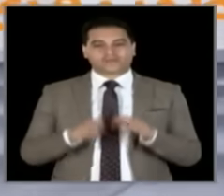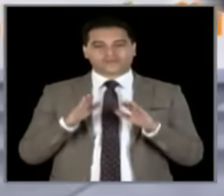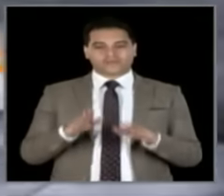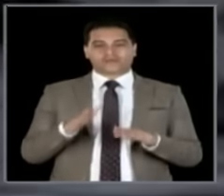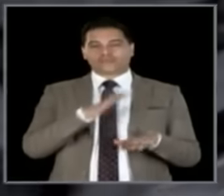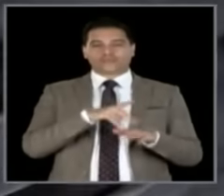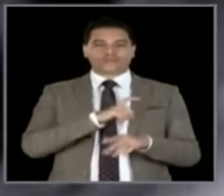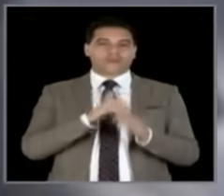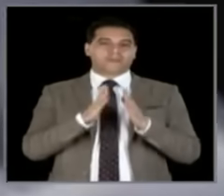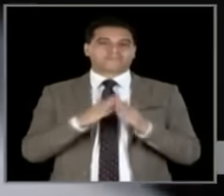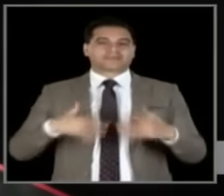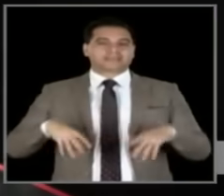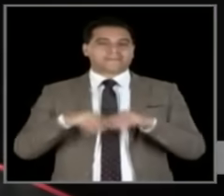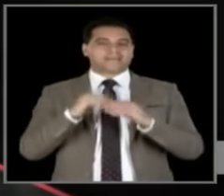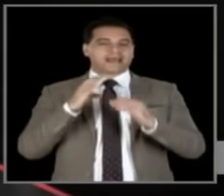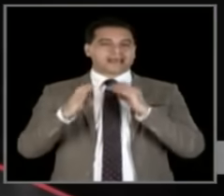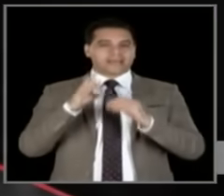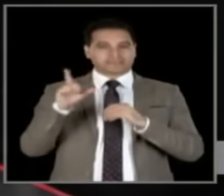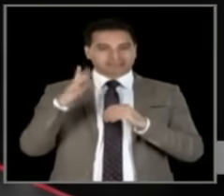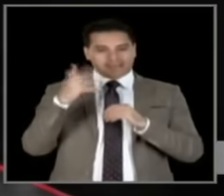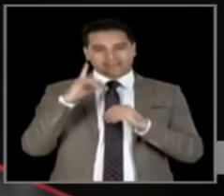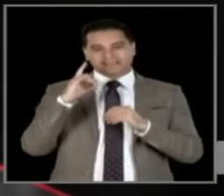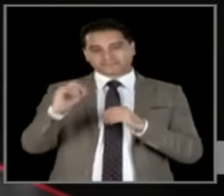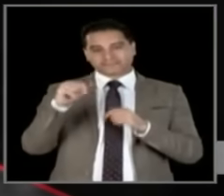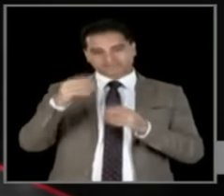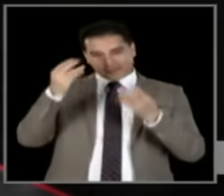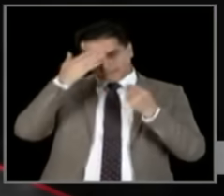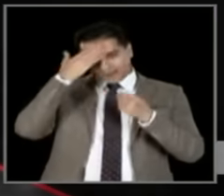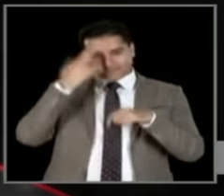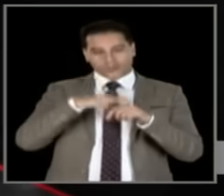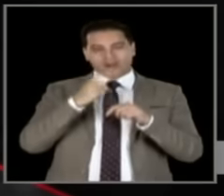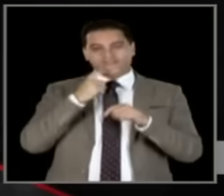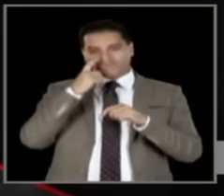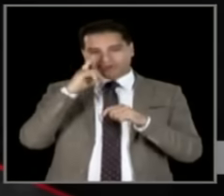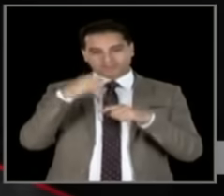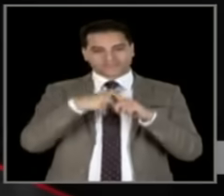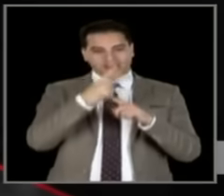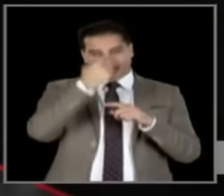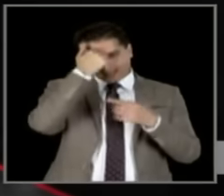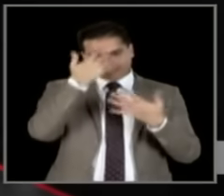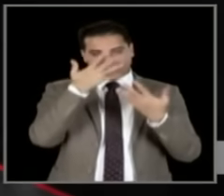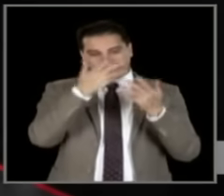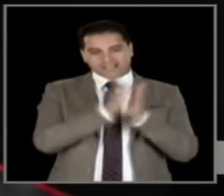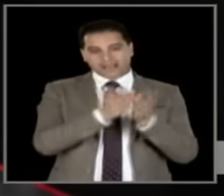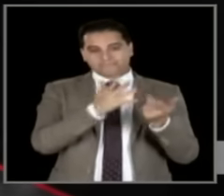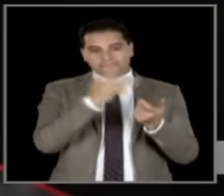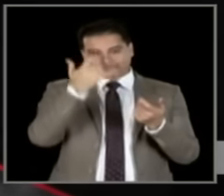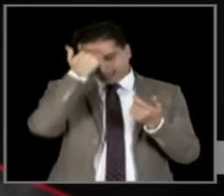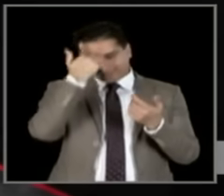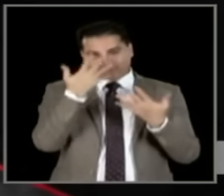وبكده طلاب مصر جمعوا 50 نقطة في فقرة المعرفة والفنون، وكل نقطة ب2000 جنيه، بما